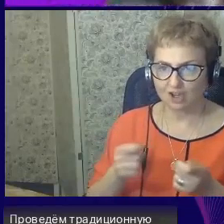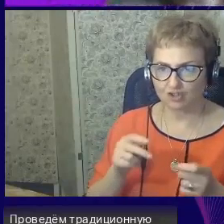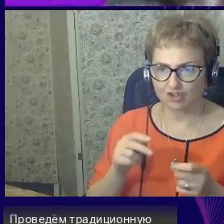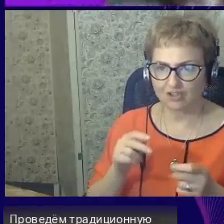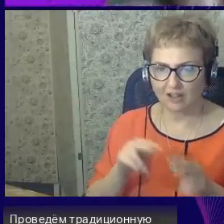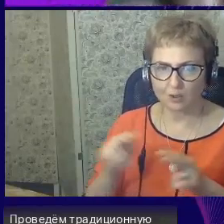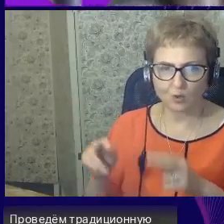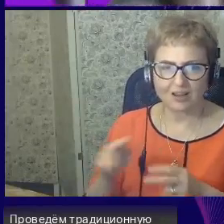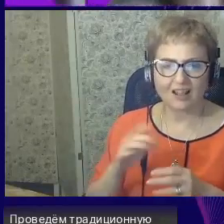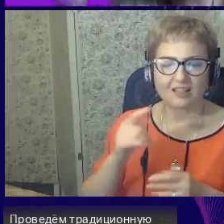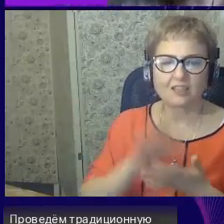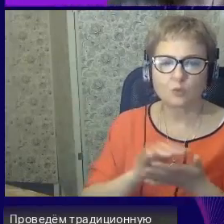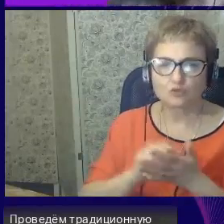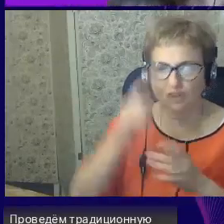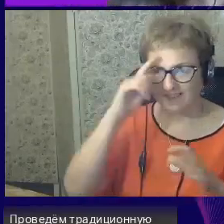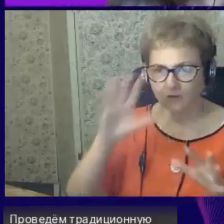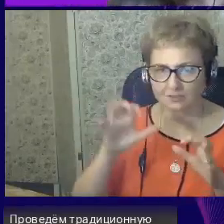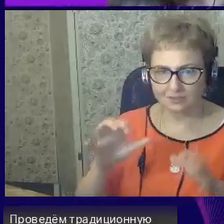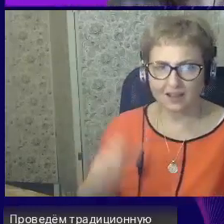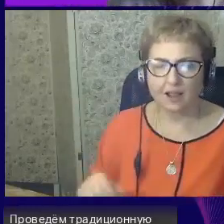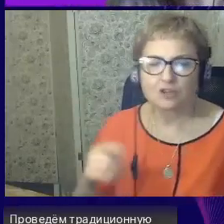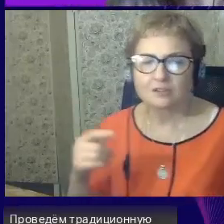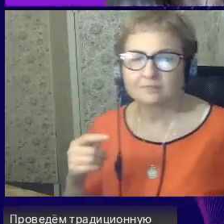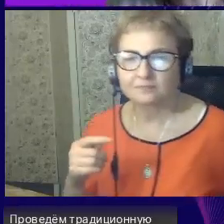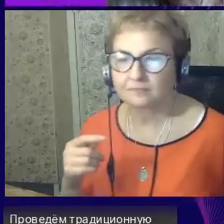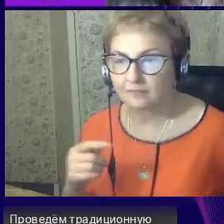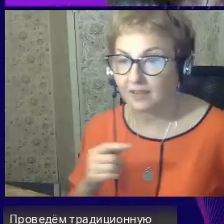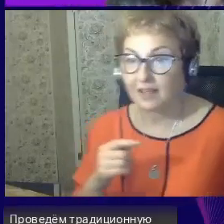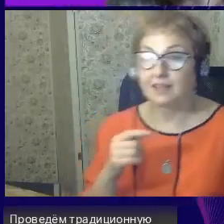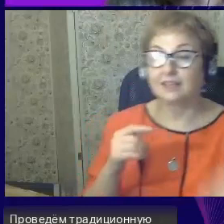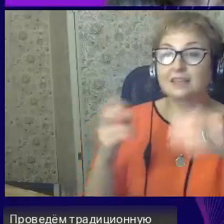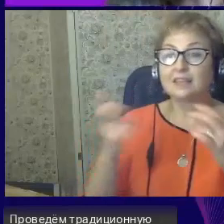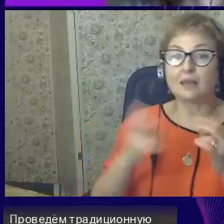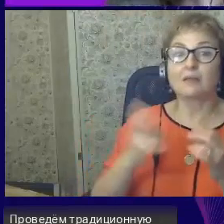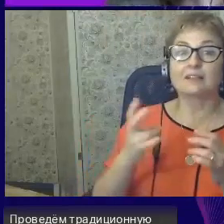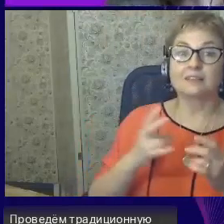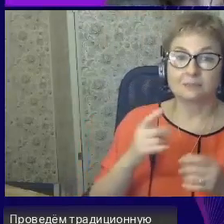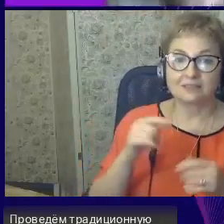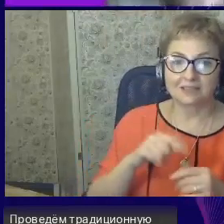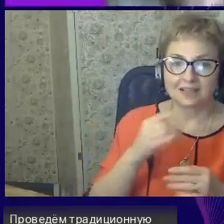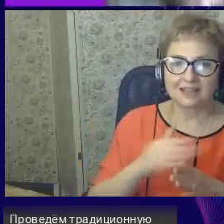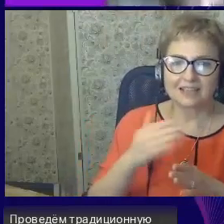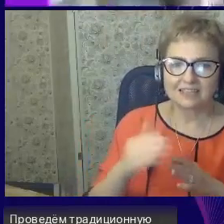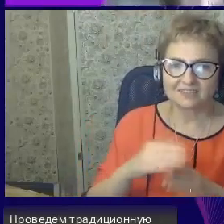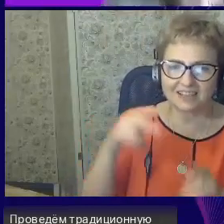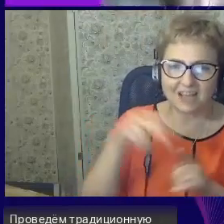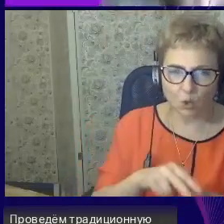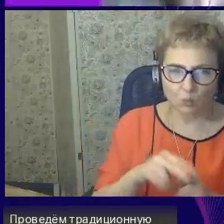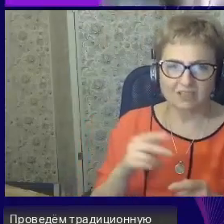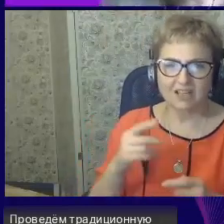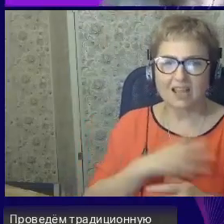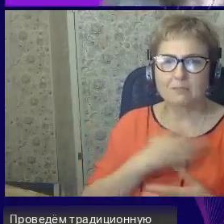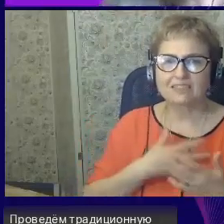руководящего контроля, во вторую – о нарушении восприятия, необходимости в точном дозировании нагрузок, нарушениях